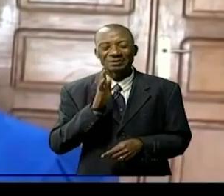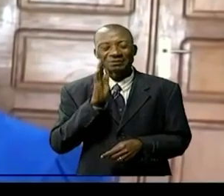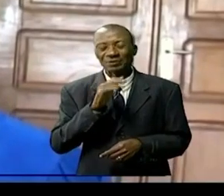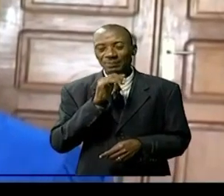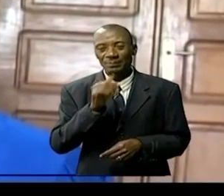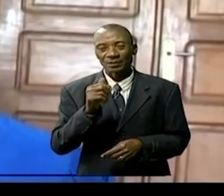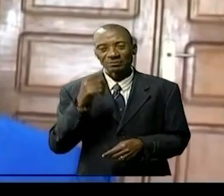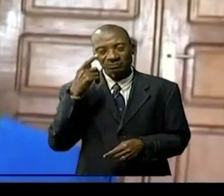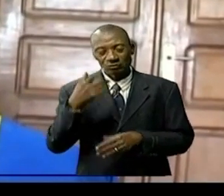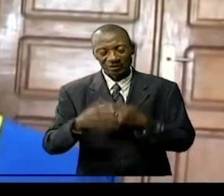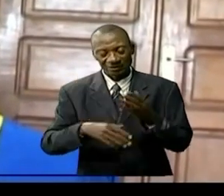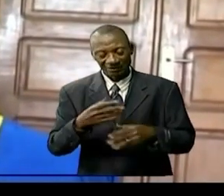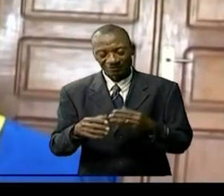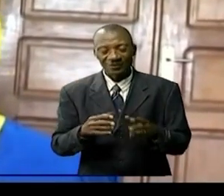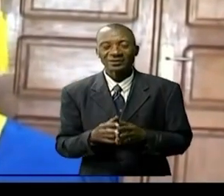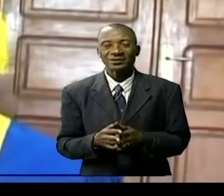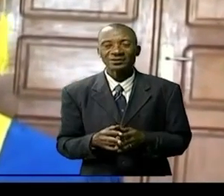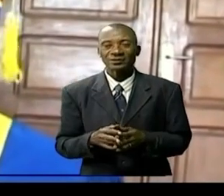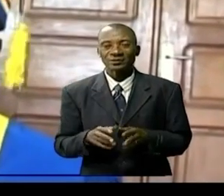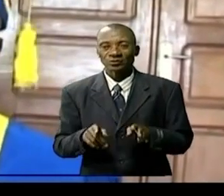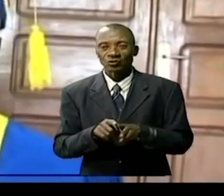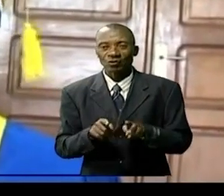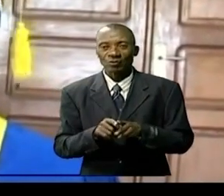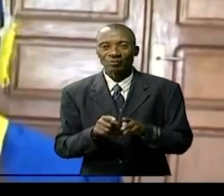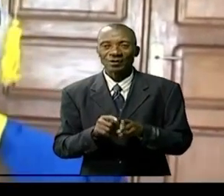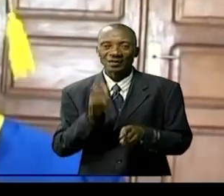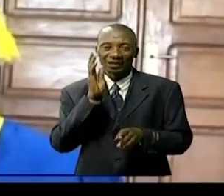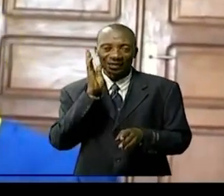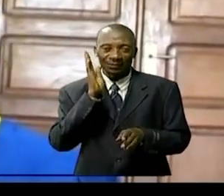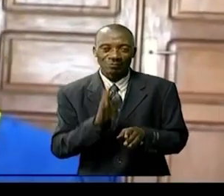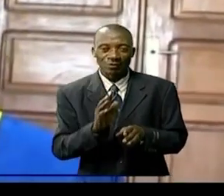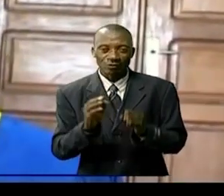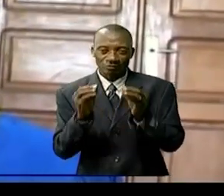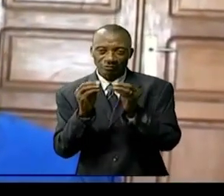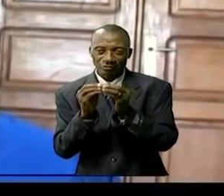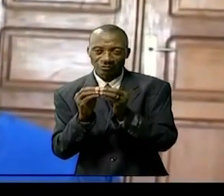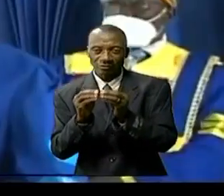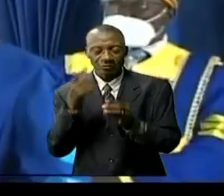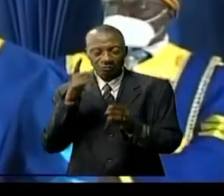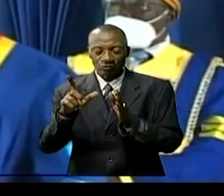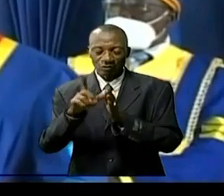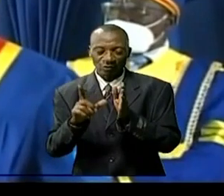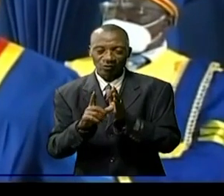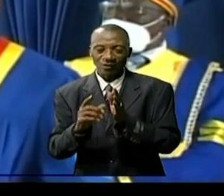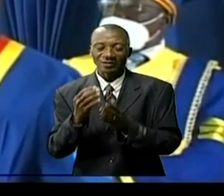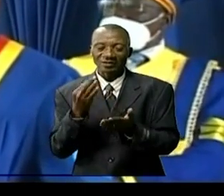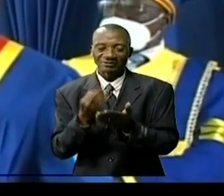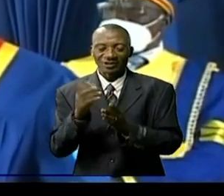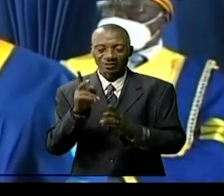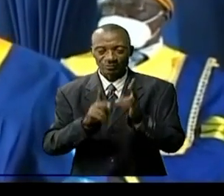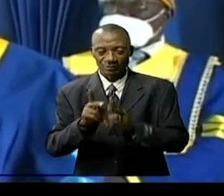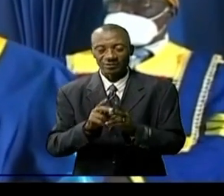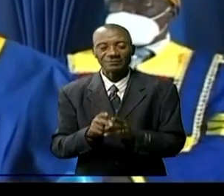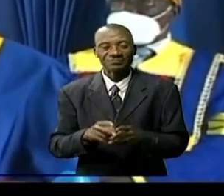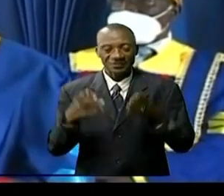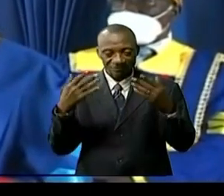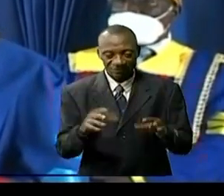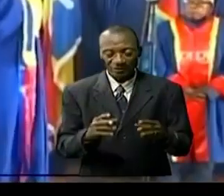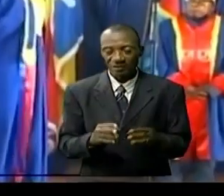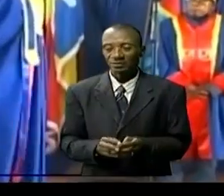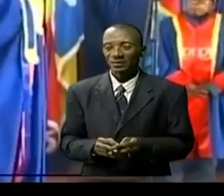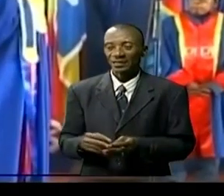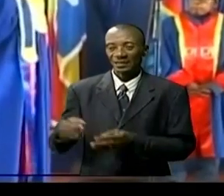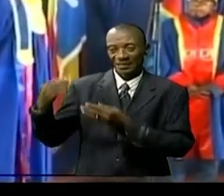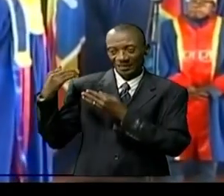les résultats comme le veut bien la loi relative aux finances publiques après délibérations à huis-clos le jury a